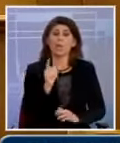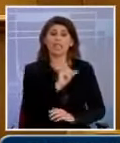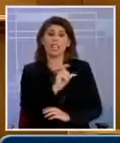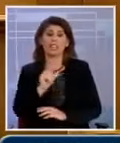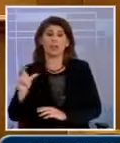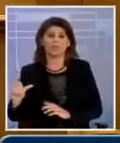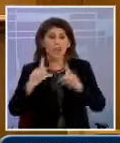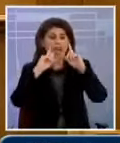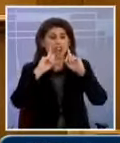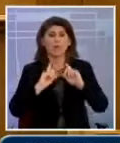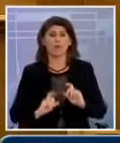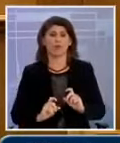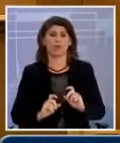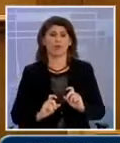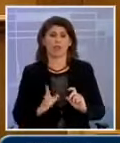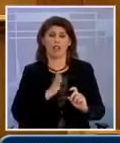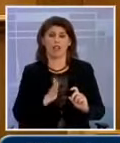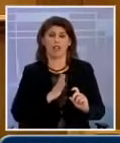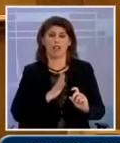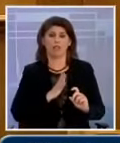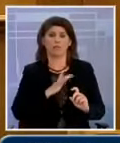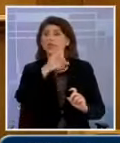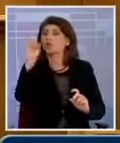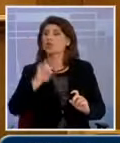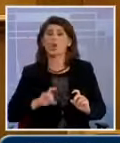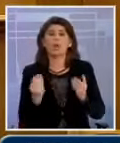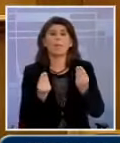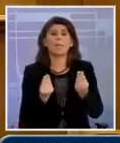εκατομμύρια αναγκάστηκαν να διαβιώνουν κάτω